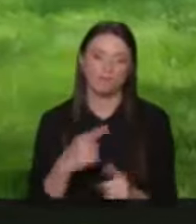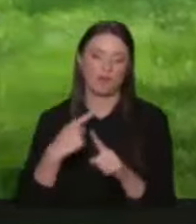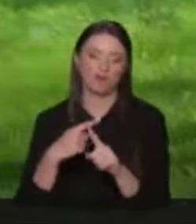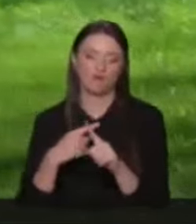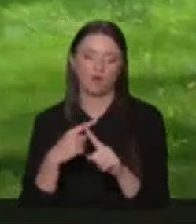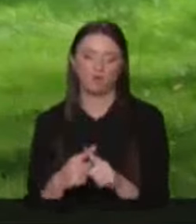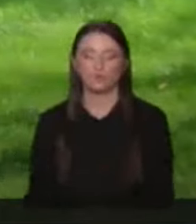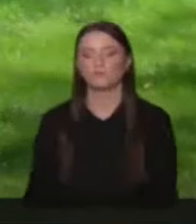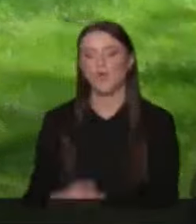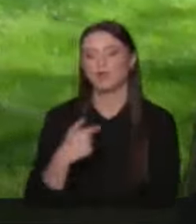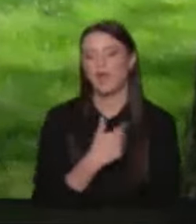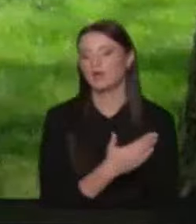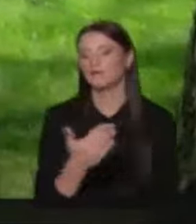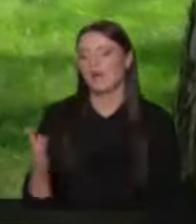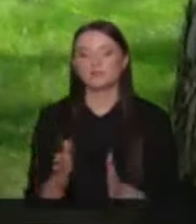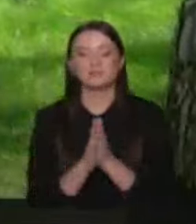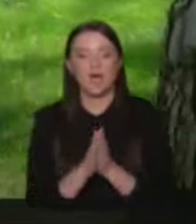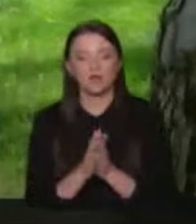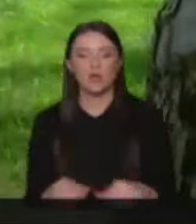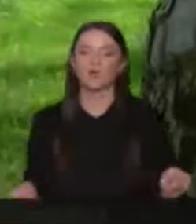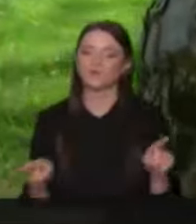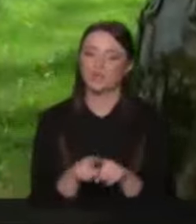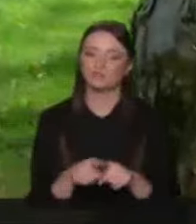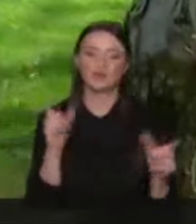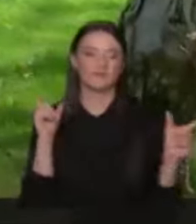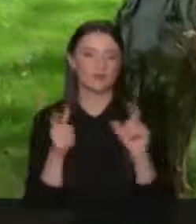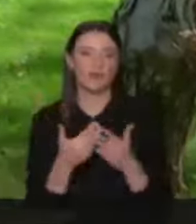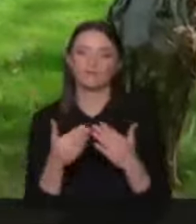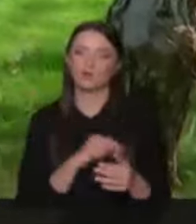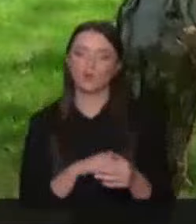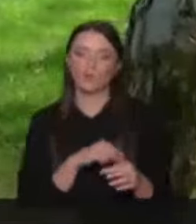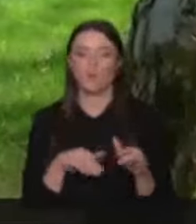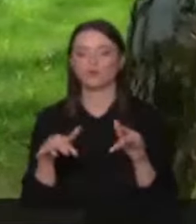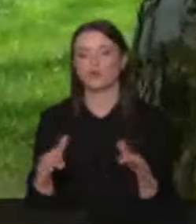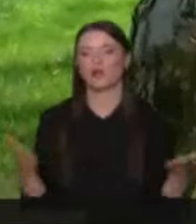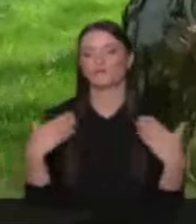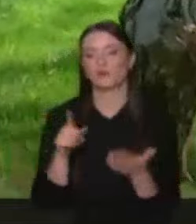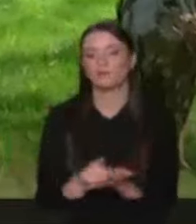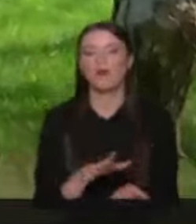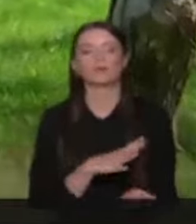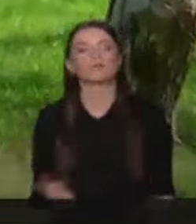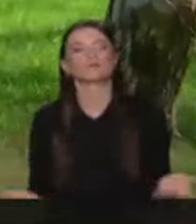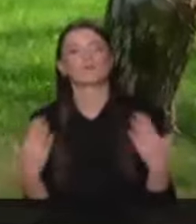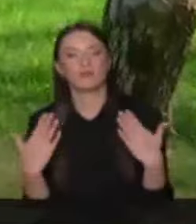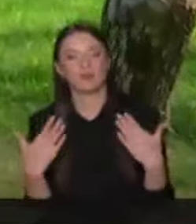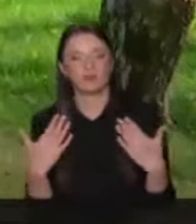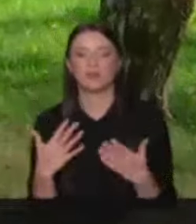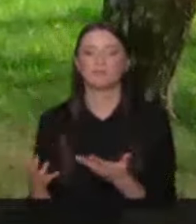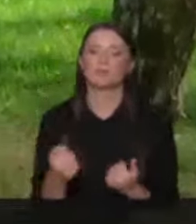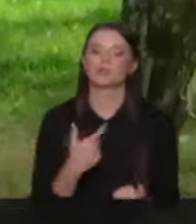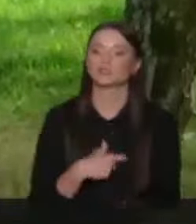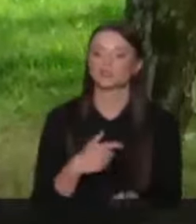Тому я і вас закликаю все ж таки відволіктися від робочих справ. Вихідні мають бути вихідними. Беріть із